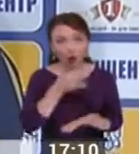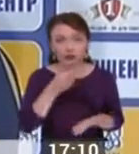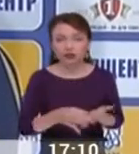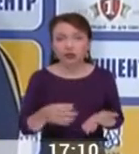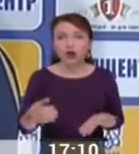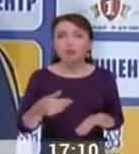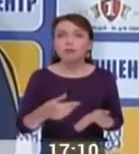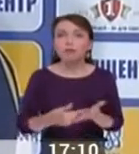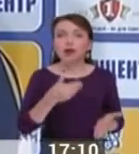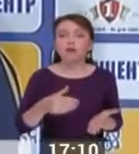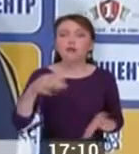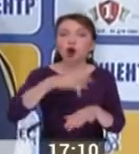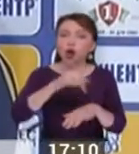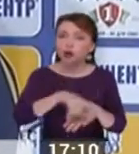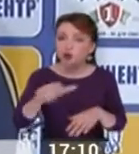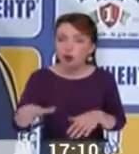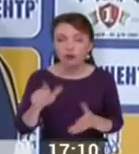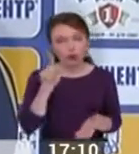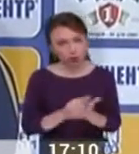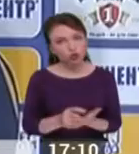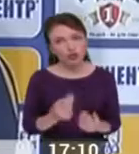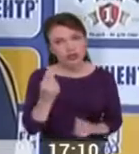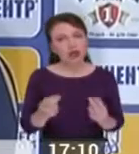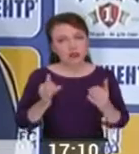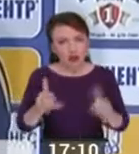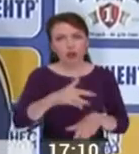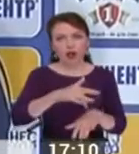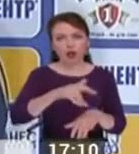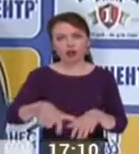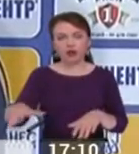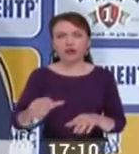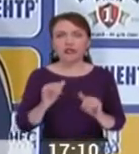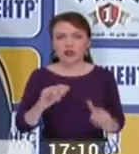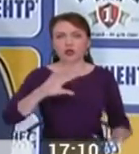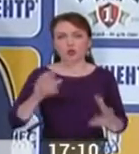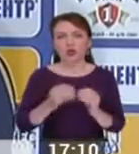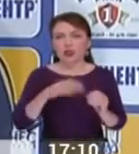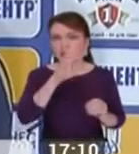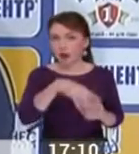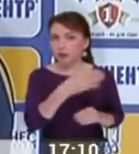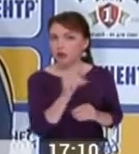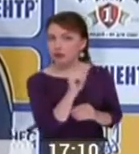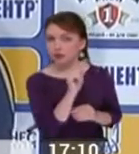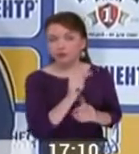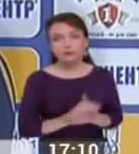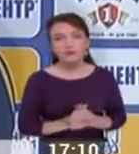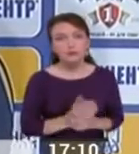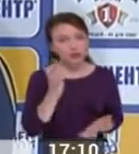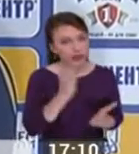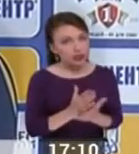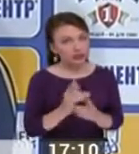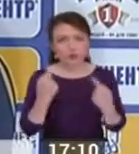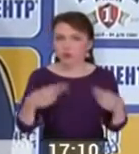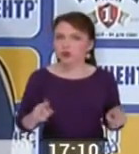перед болельщиками, вони повинні грати для болельщиків і на результат. І второе, турнірна таблиця говорить про те, що є